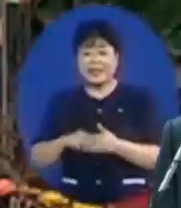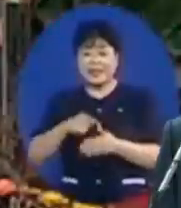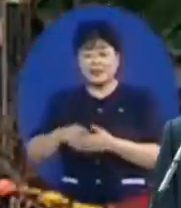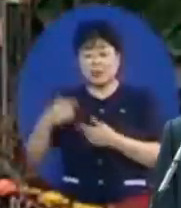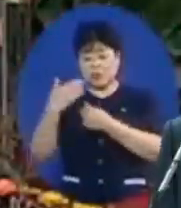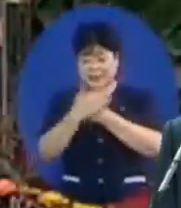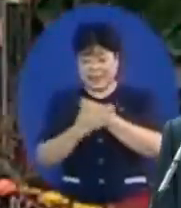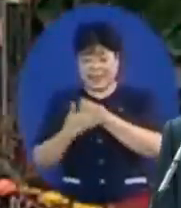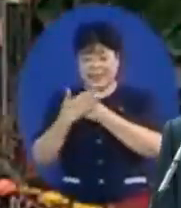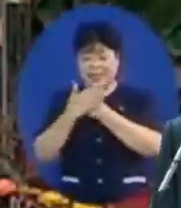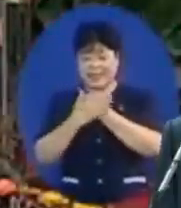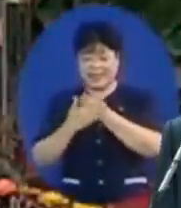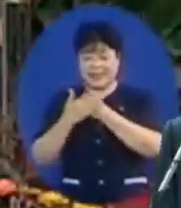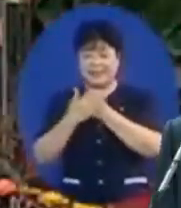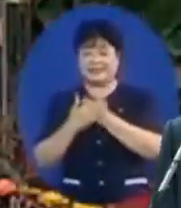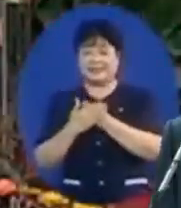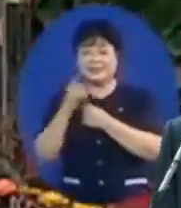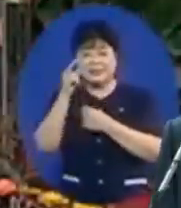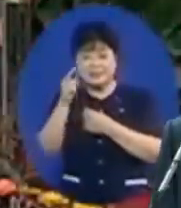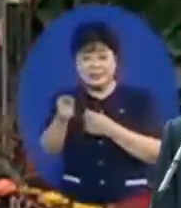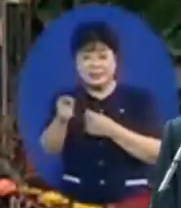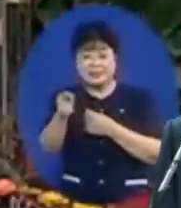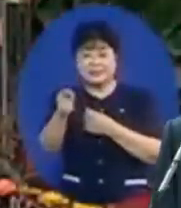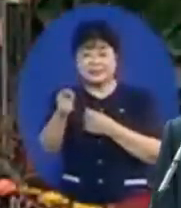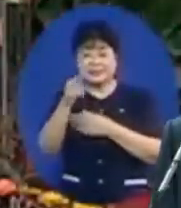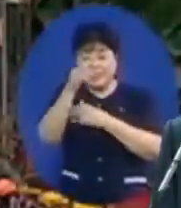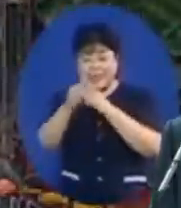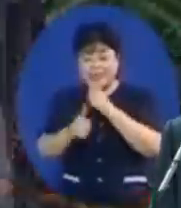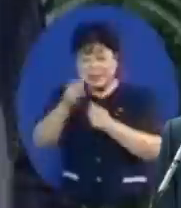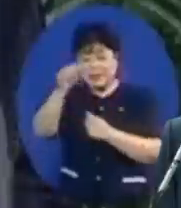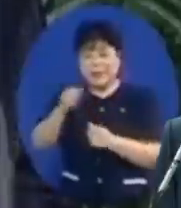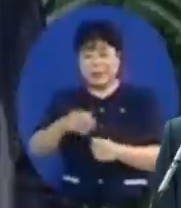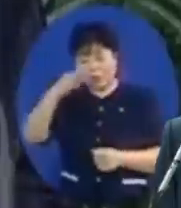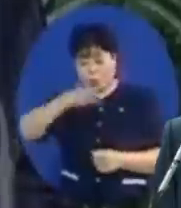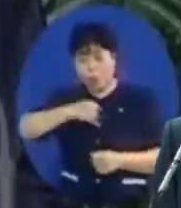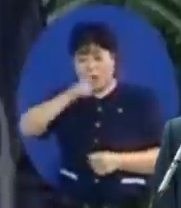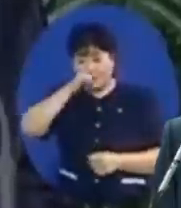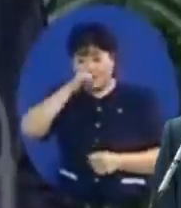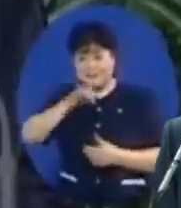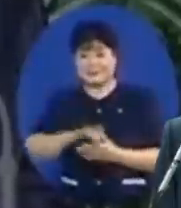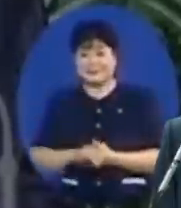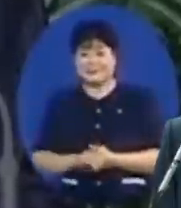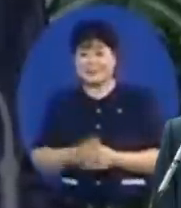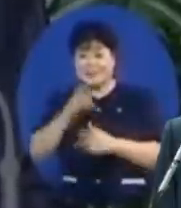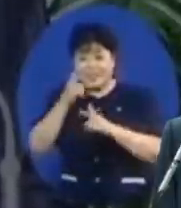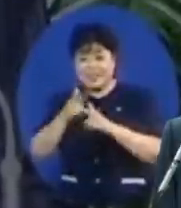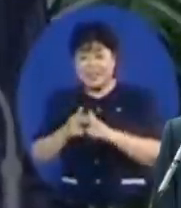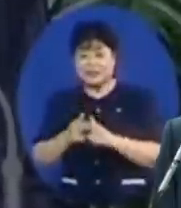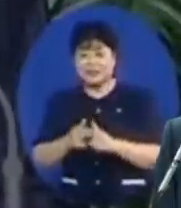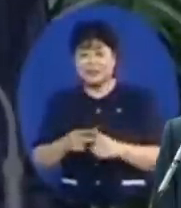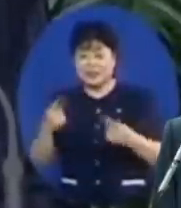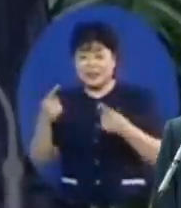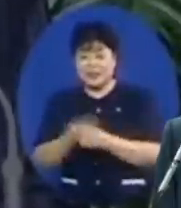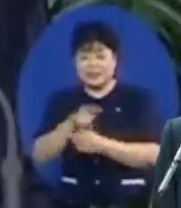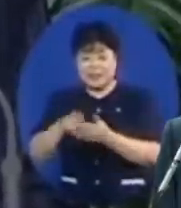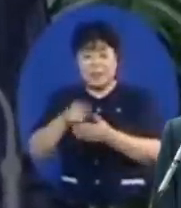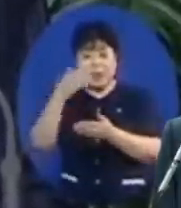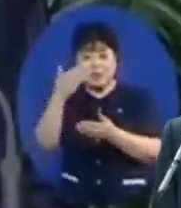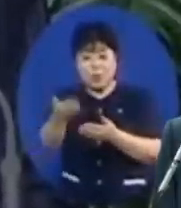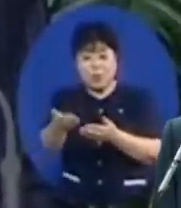은혜, 그것이 하나님 앞에 효과를 발생하는 것입니다. 예수님이 대신 지불해 주는